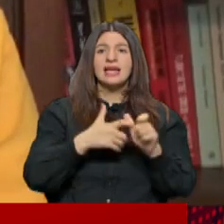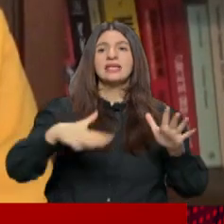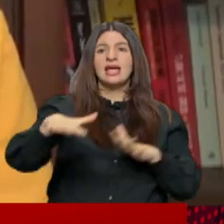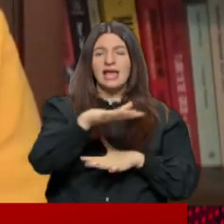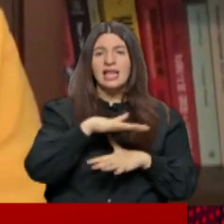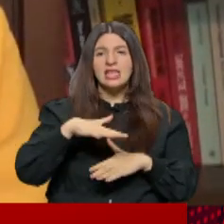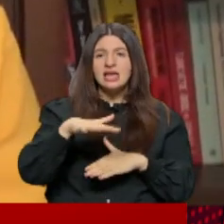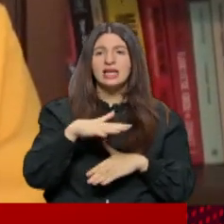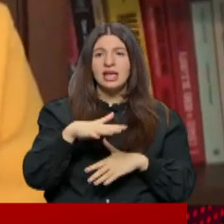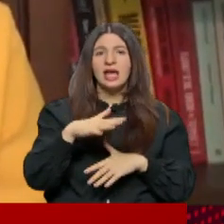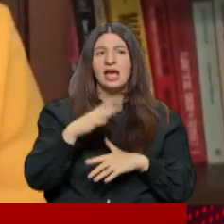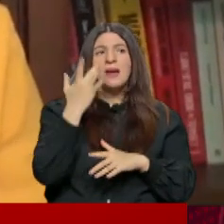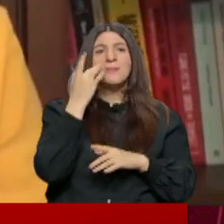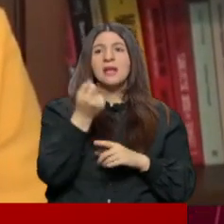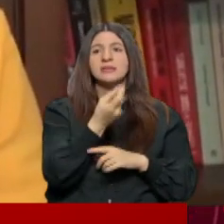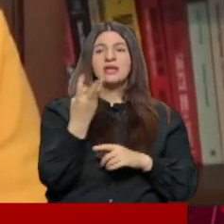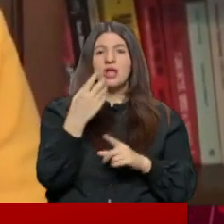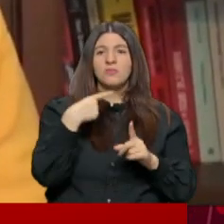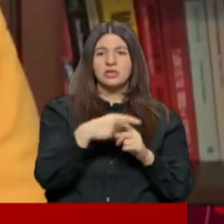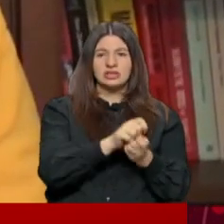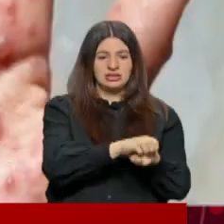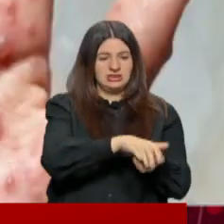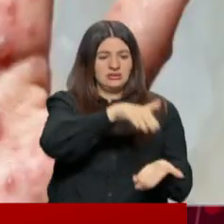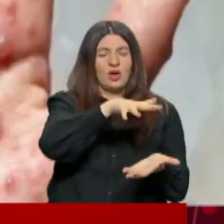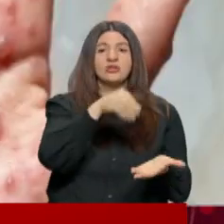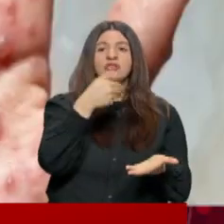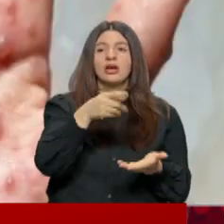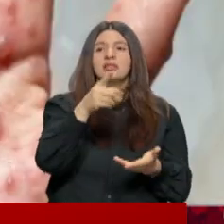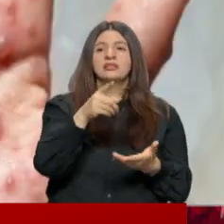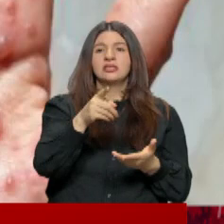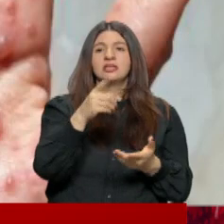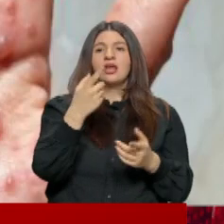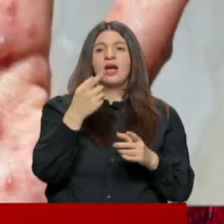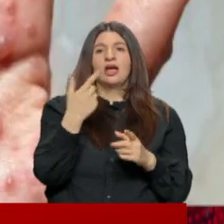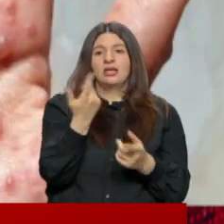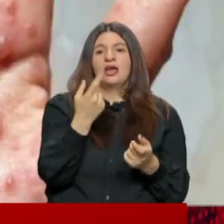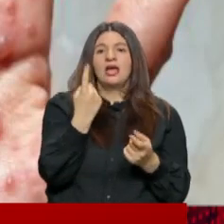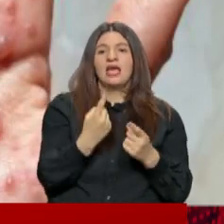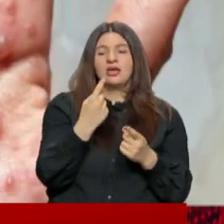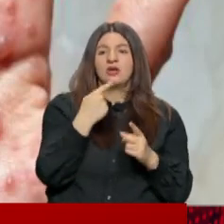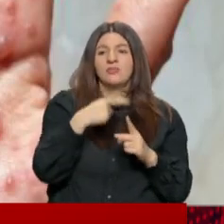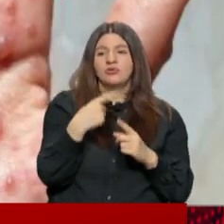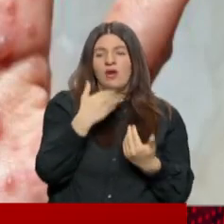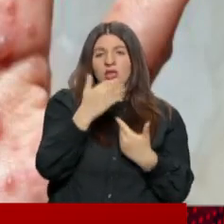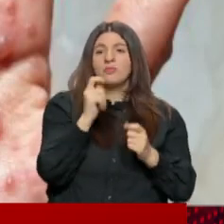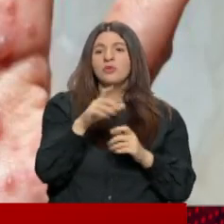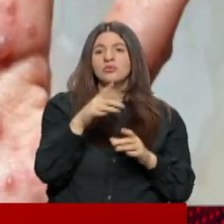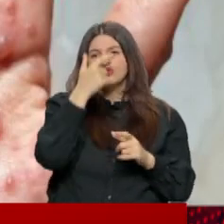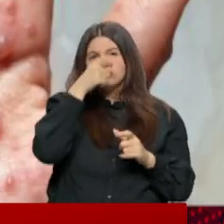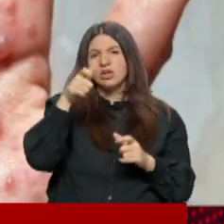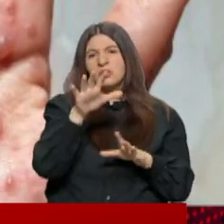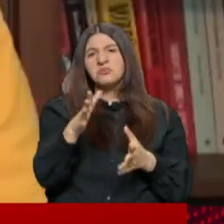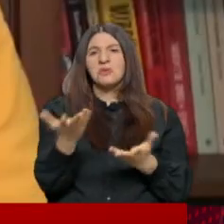Genellikle belli bir sayıda vaka biriktikten sonra siz yakalayabiliyorsunuz ilk vakayı. Yani Türkiye'de